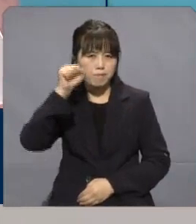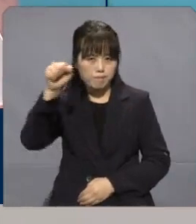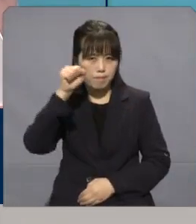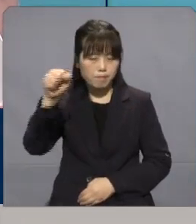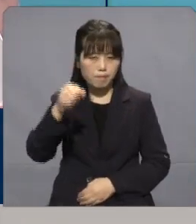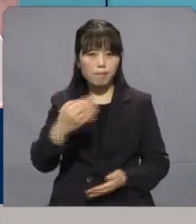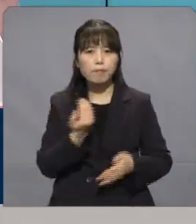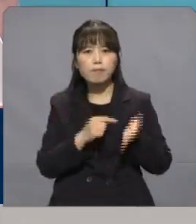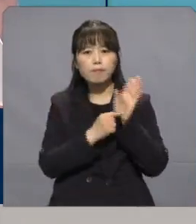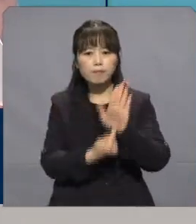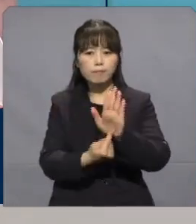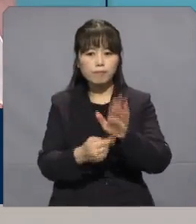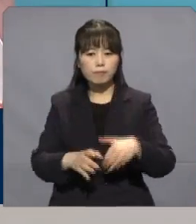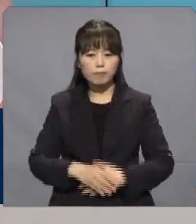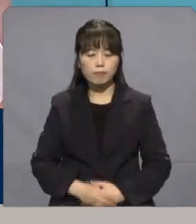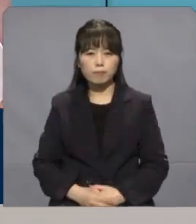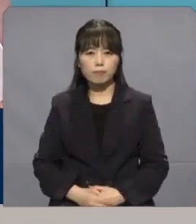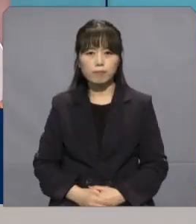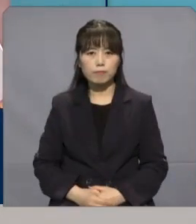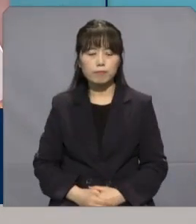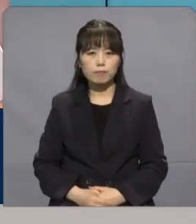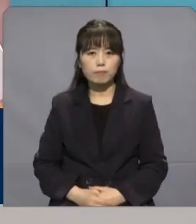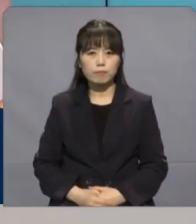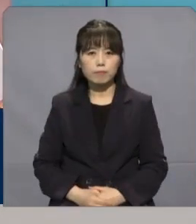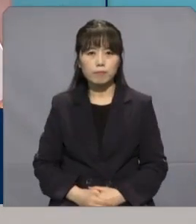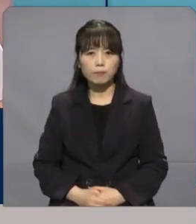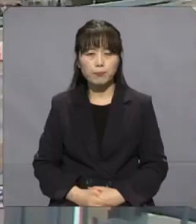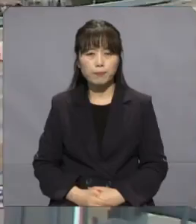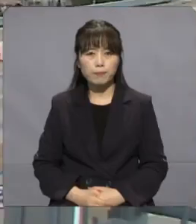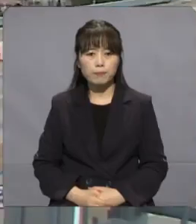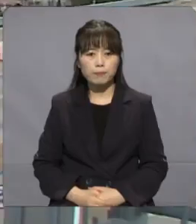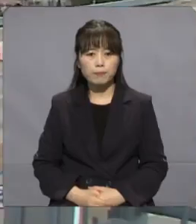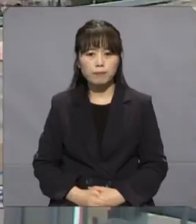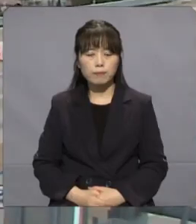시위를 예고했습니다. 황정환 기자입니다.